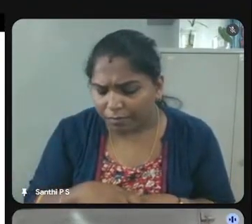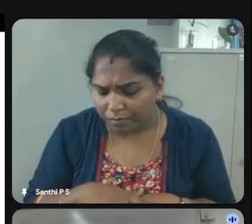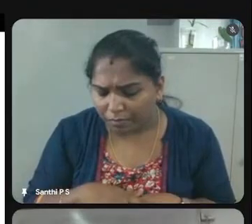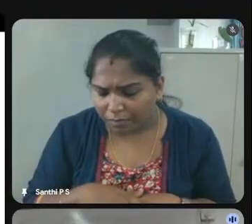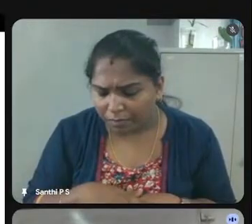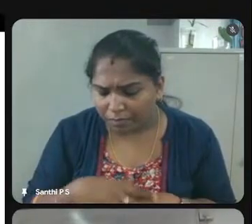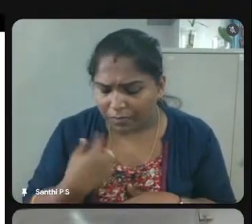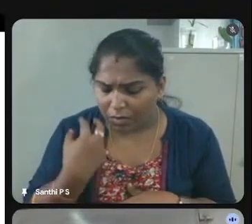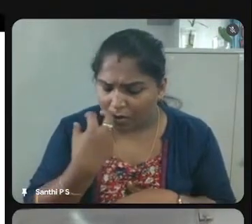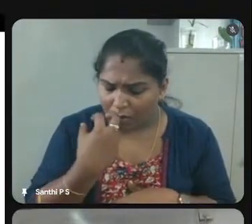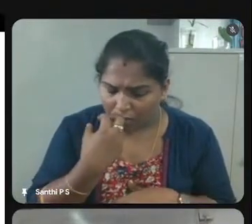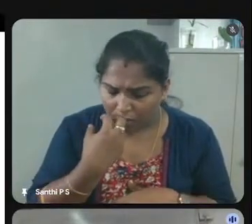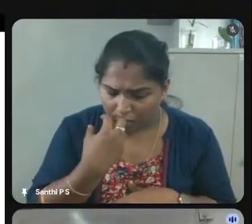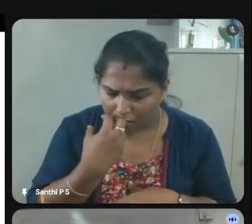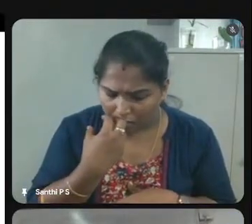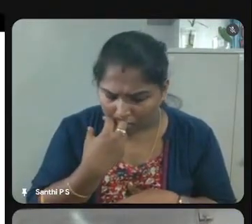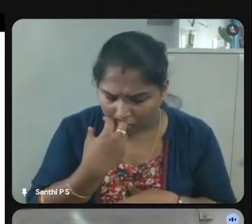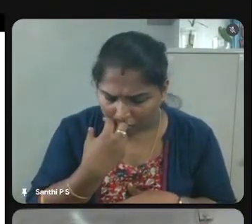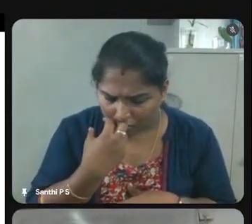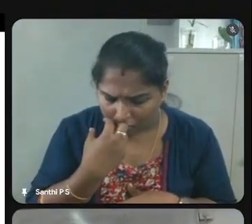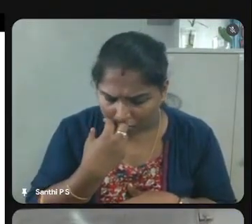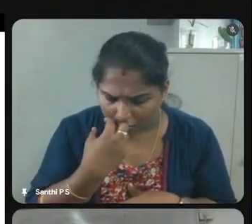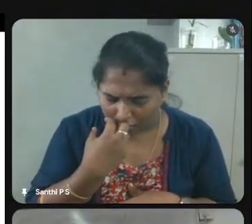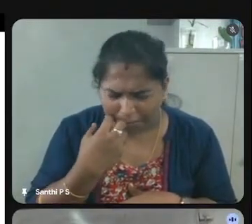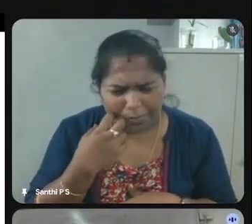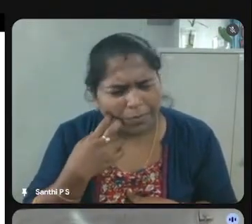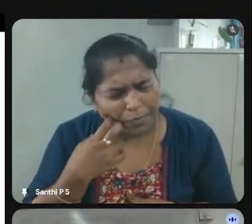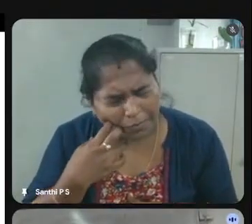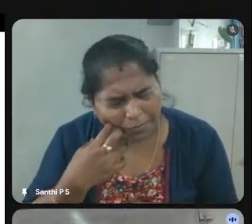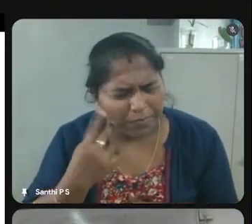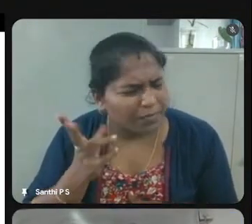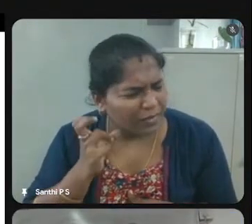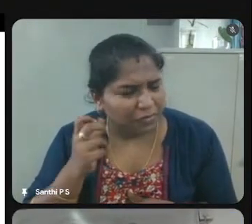ഓറലി മനസ്സിലാക്കുന്നുണ്ട് കാര്യങ്ങൾ, ഓറലി മനസ്സിലാക്കുന്നുണ്ട്. കേൾക്കുന്നില്ലല്ലോ.